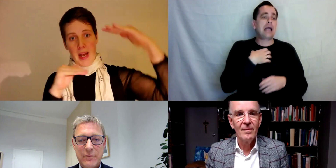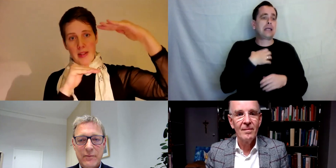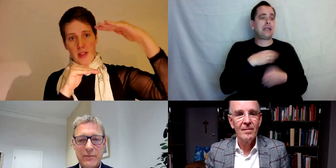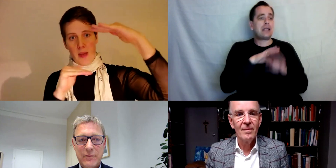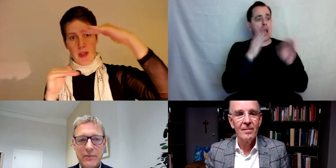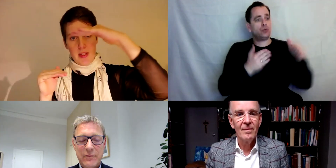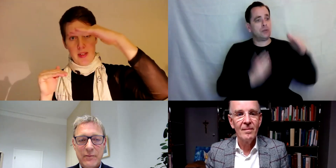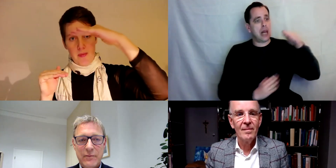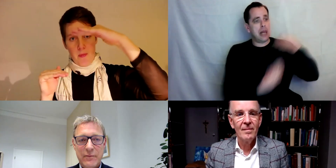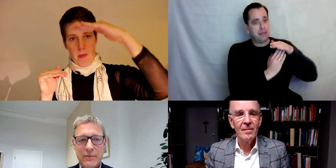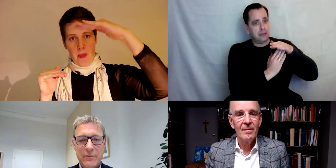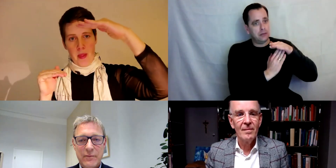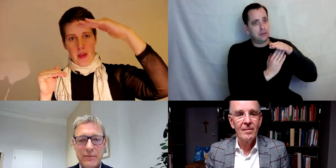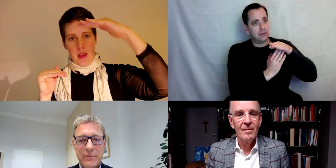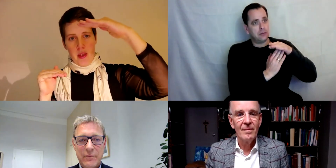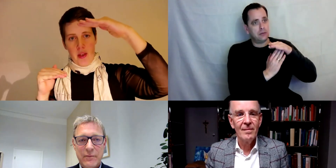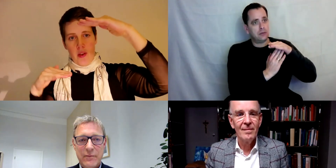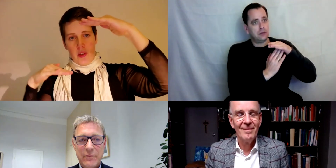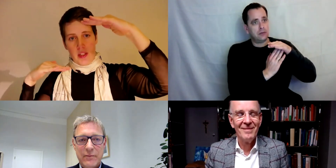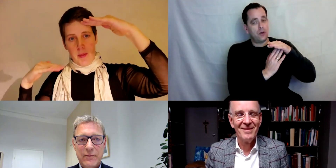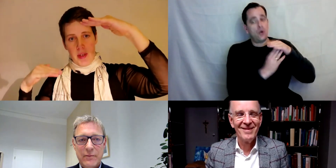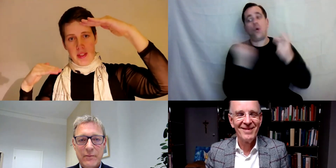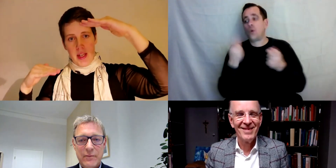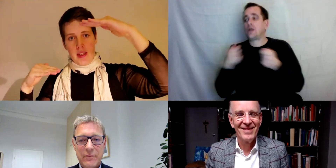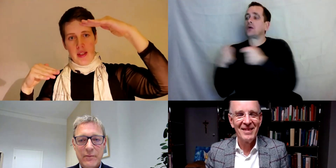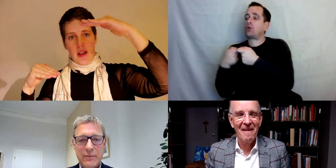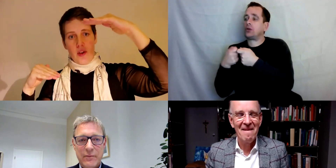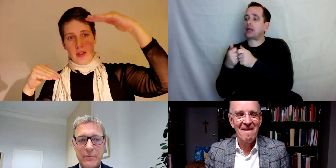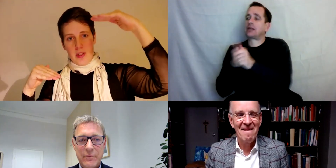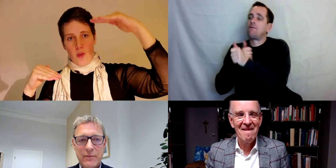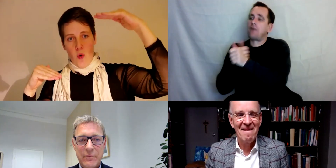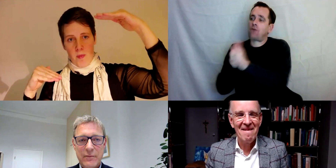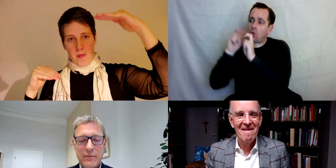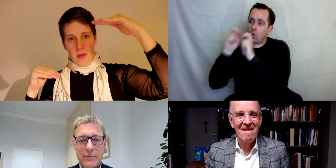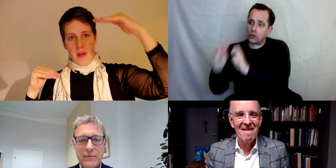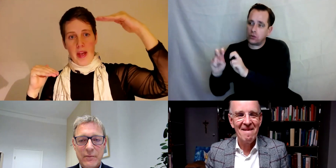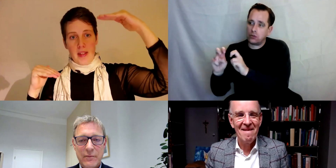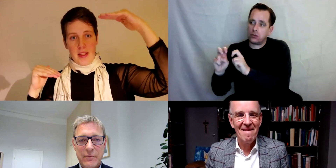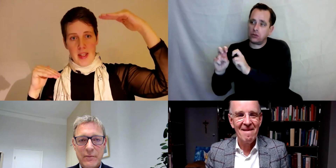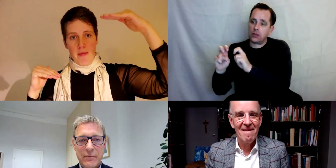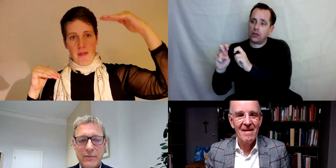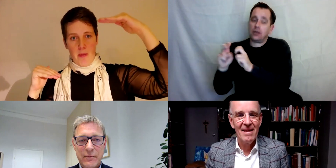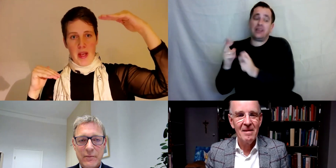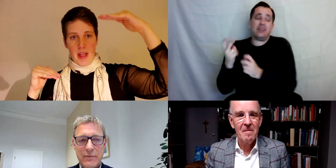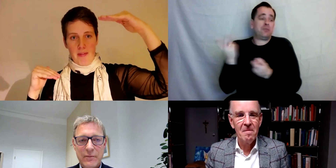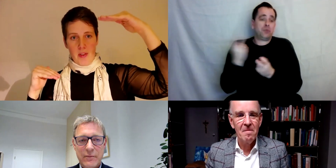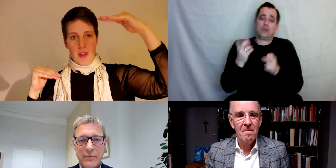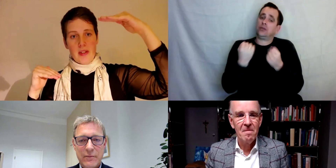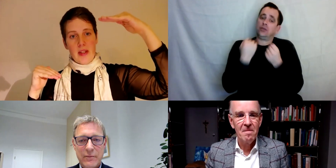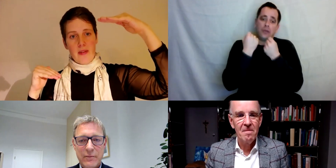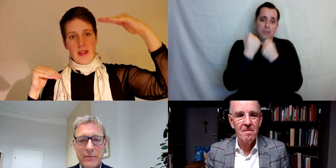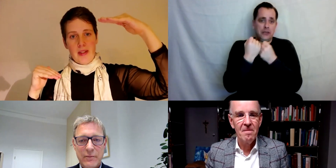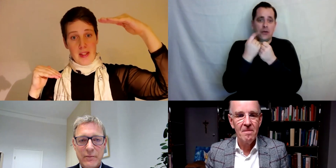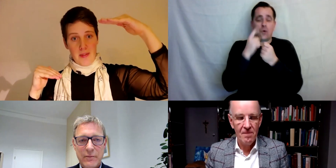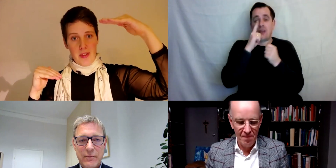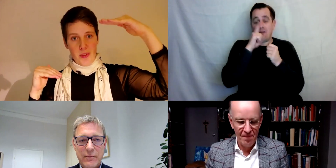können. Beides ist Stabilisieren. Und das Stabilisieren kostet oben extrem viel mehr Kräfte. Und das